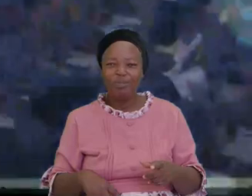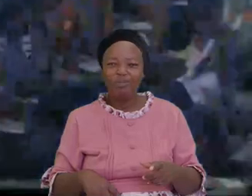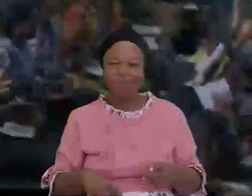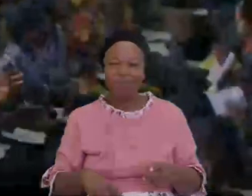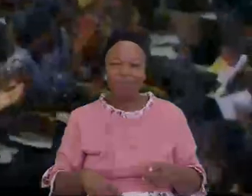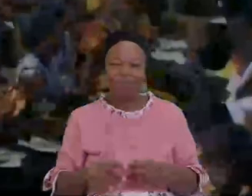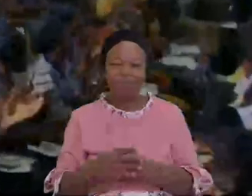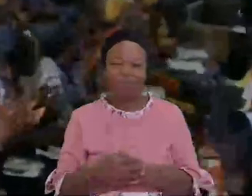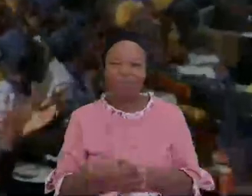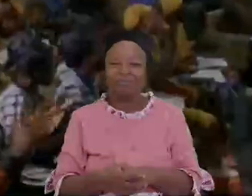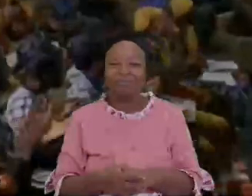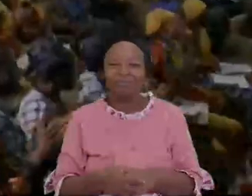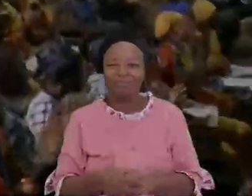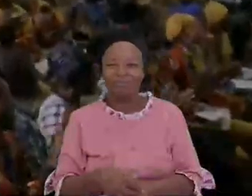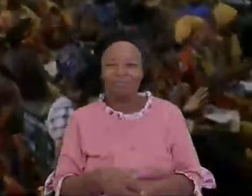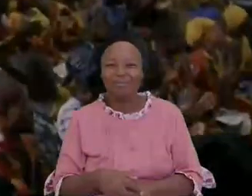Courez!